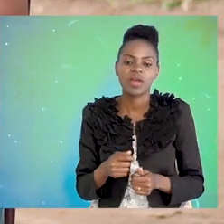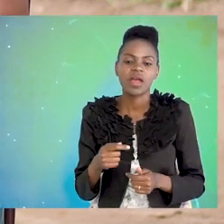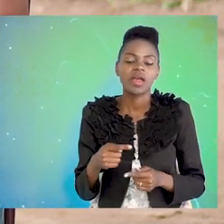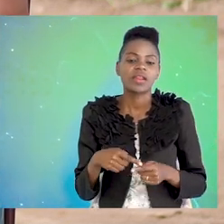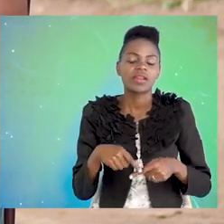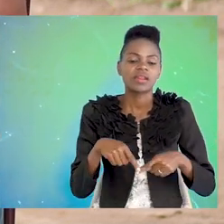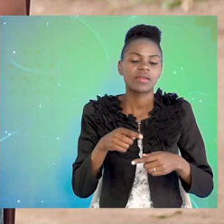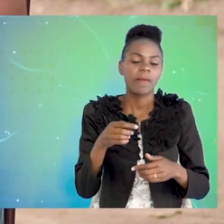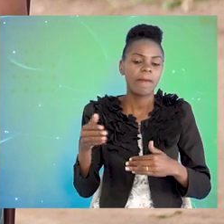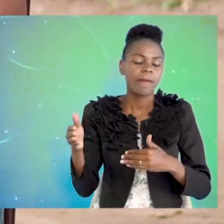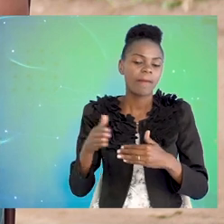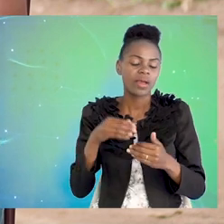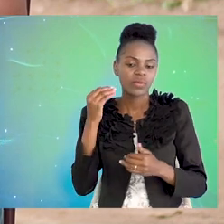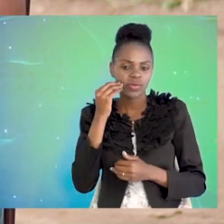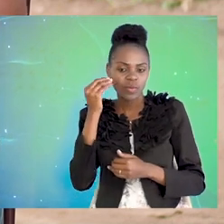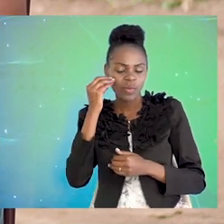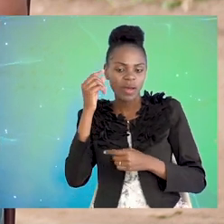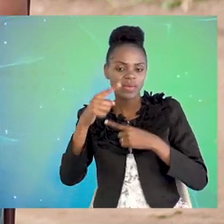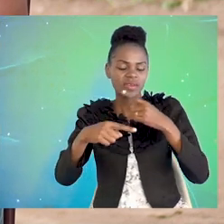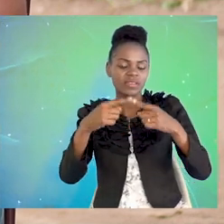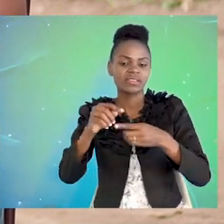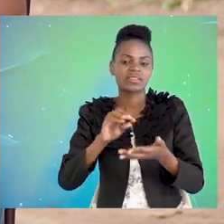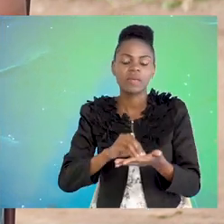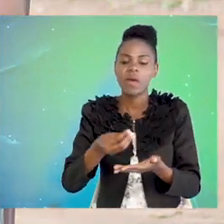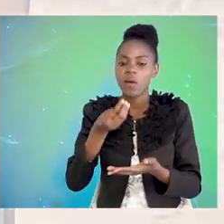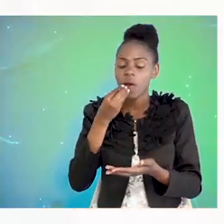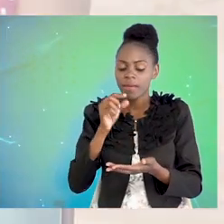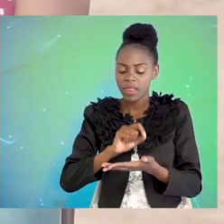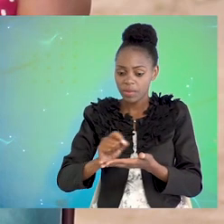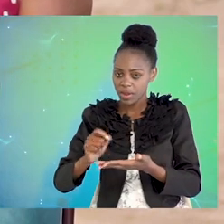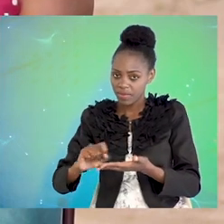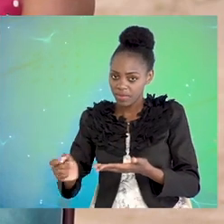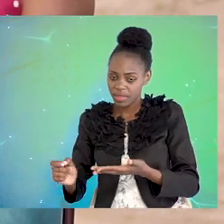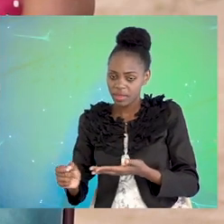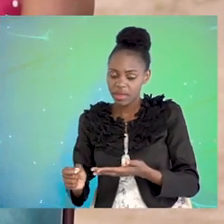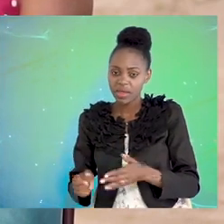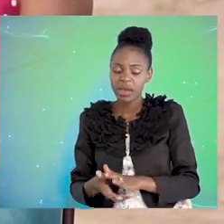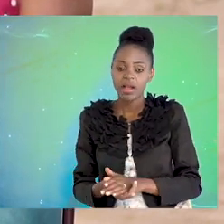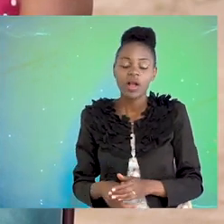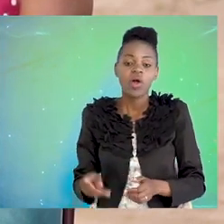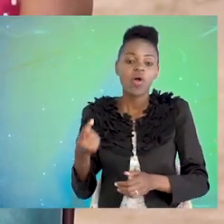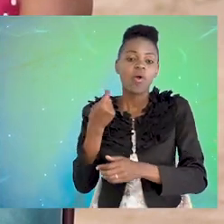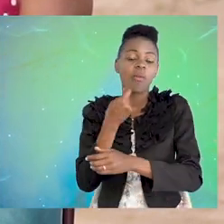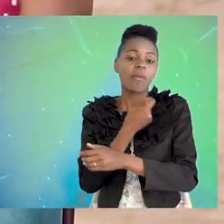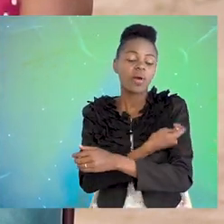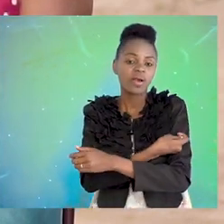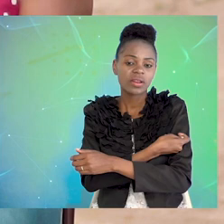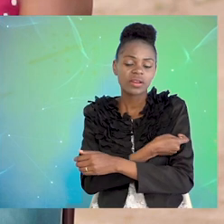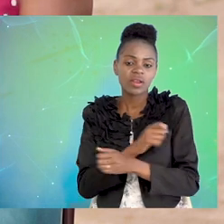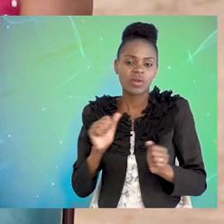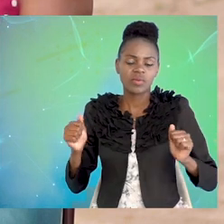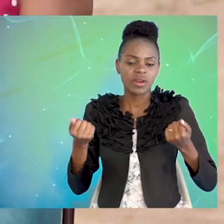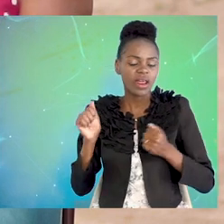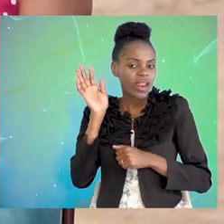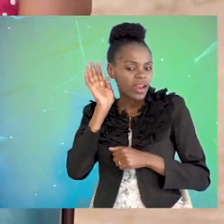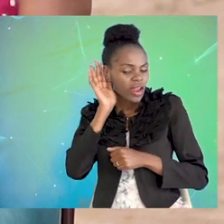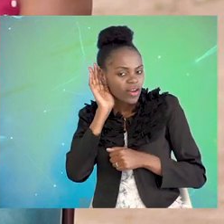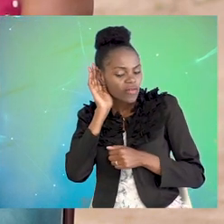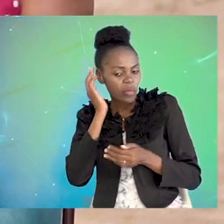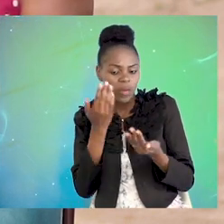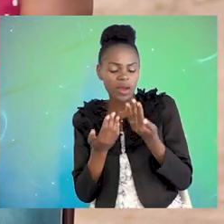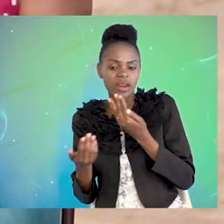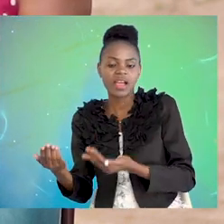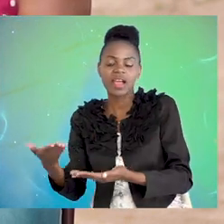ku nyumba azikapitiriza kumwa mankhwala amene amulembera. Nkhani yokhuzana ndi katemera ya typhoid ndinamvako komanso mwana